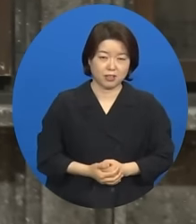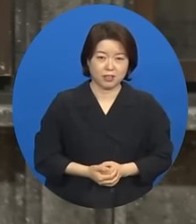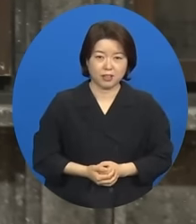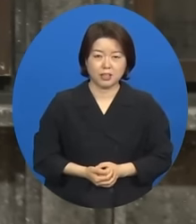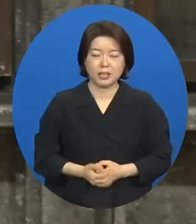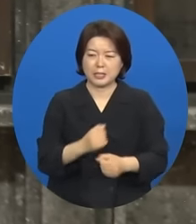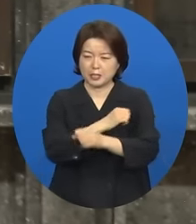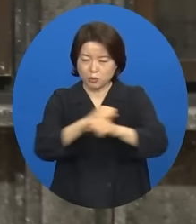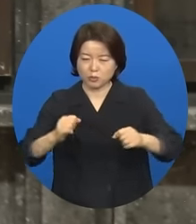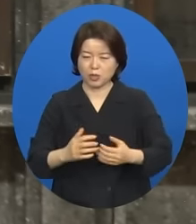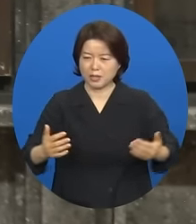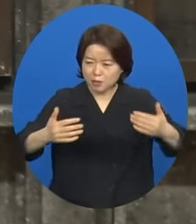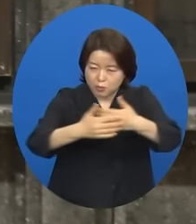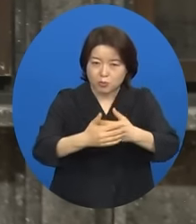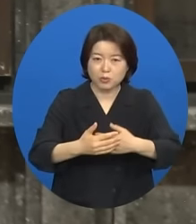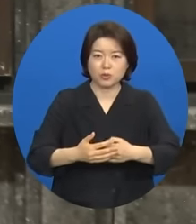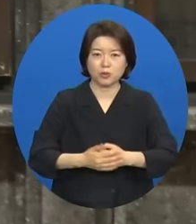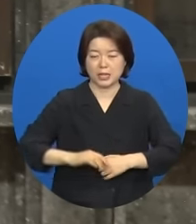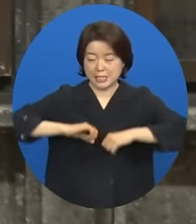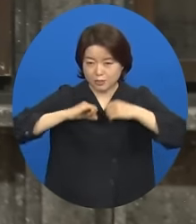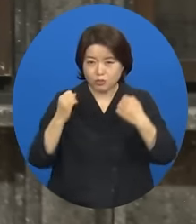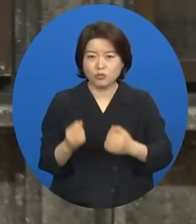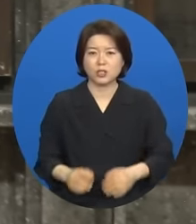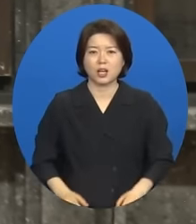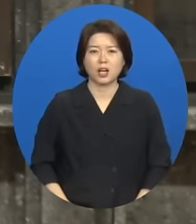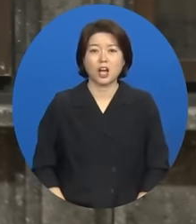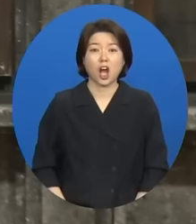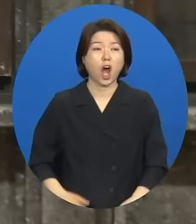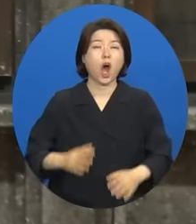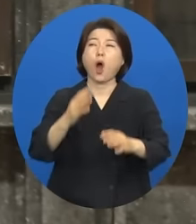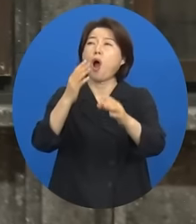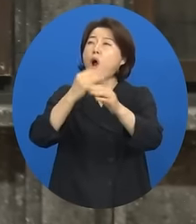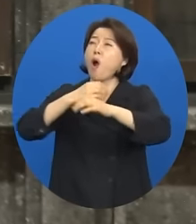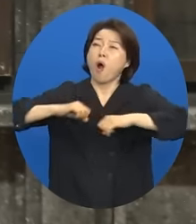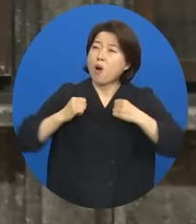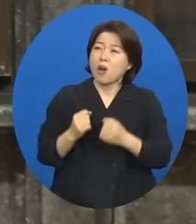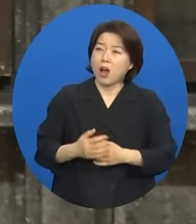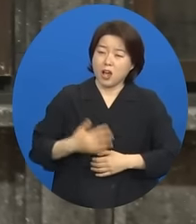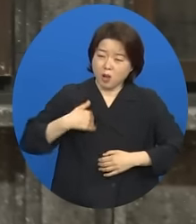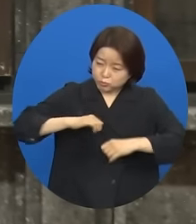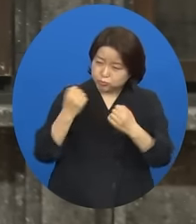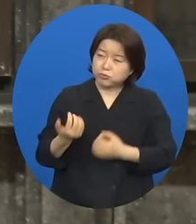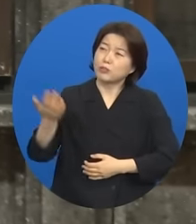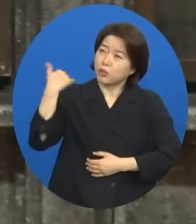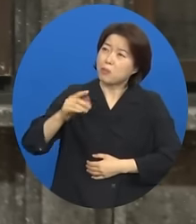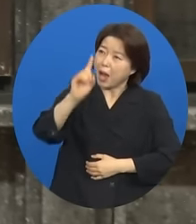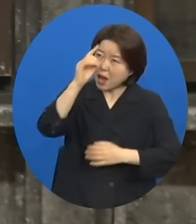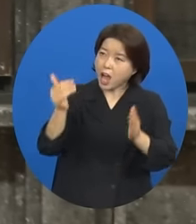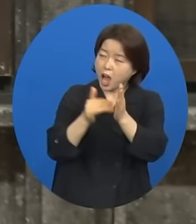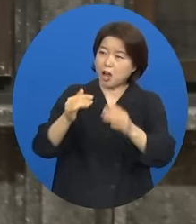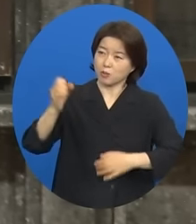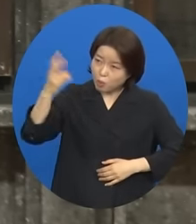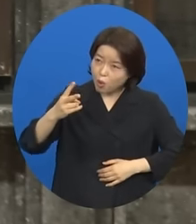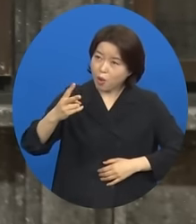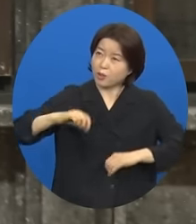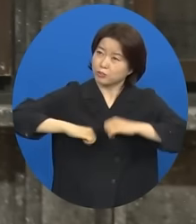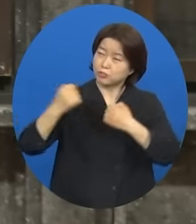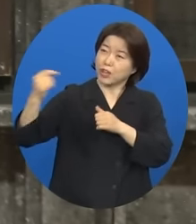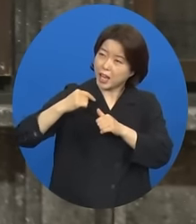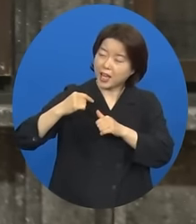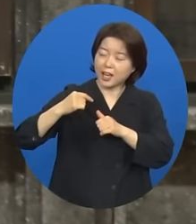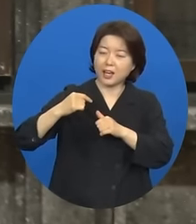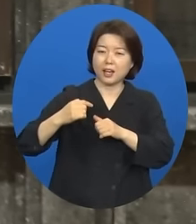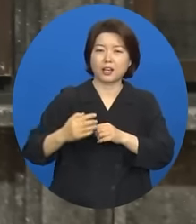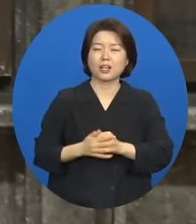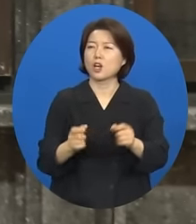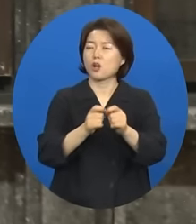용납해라. 품어주라. 순종해. 언제까지 순종합니까? 순종했잖아요 저번에. 또 하라는 거예요 지금.